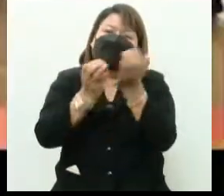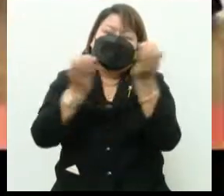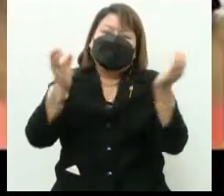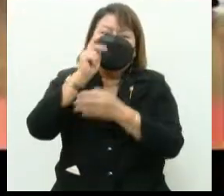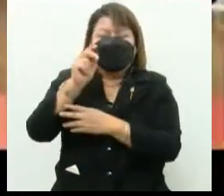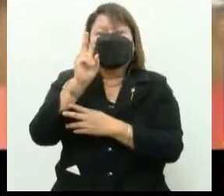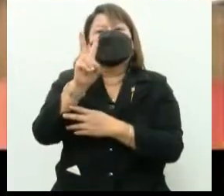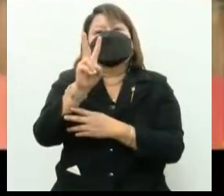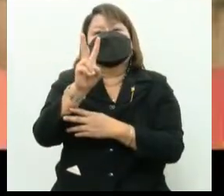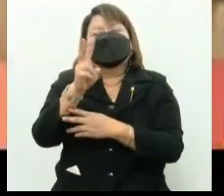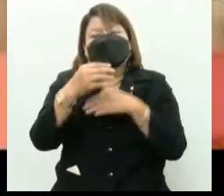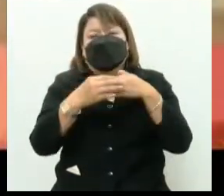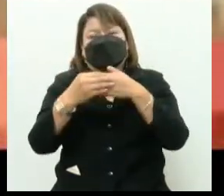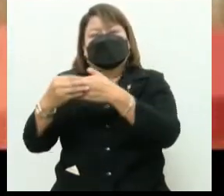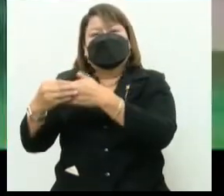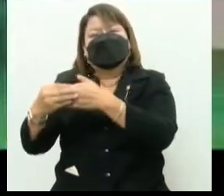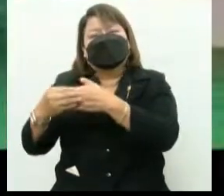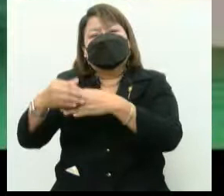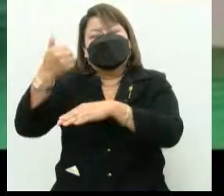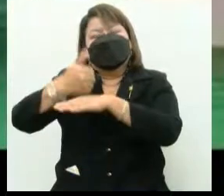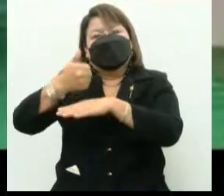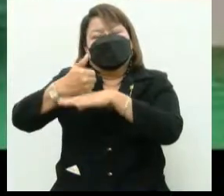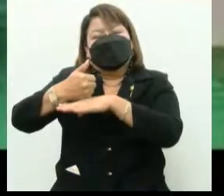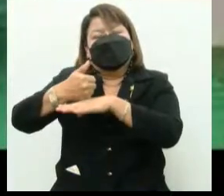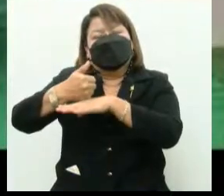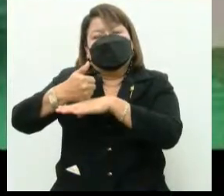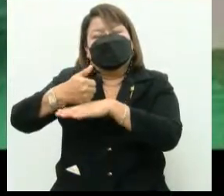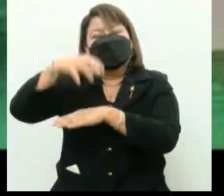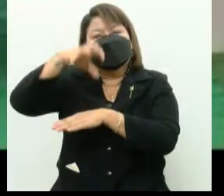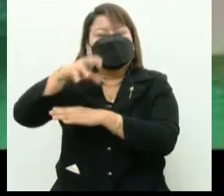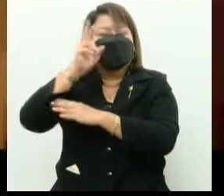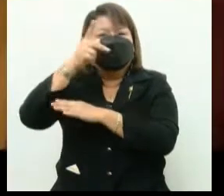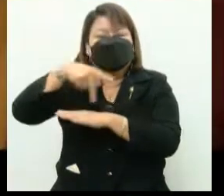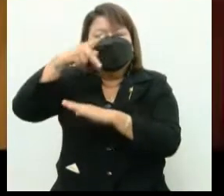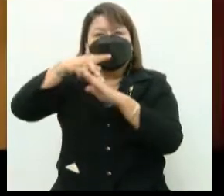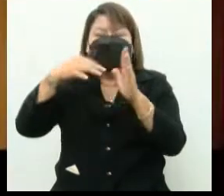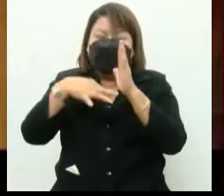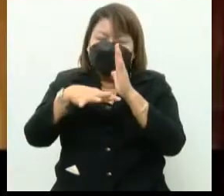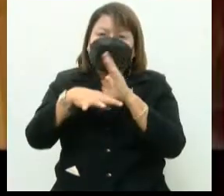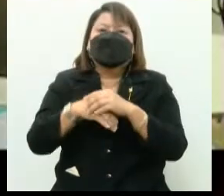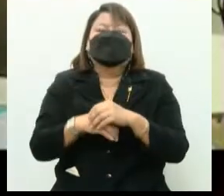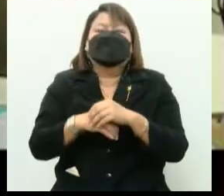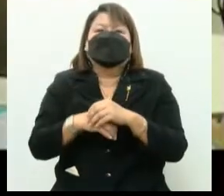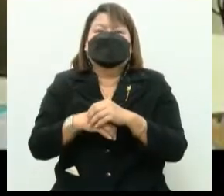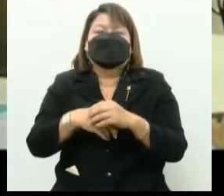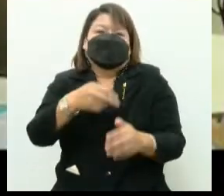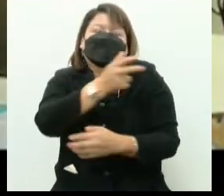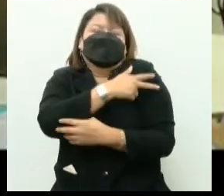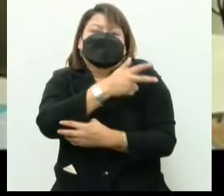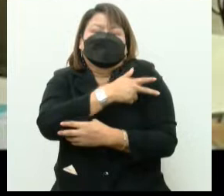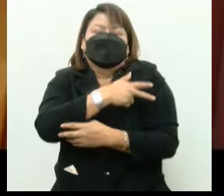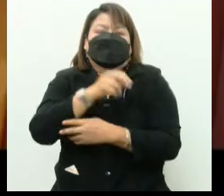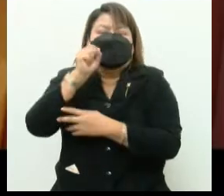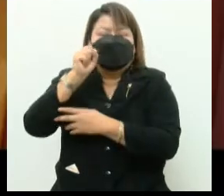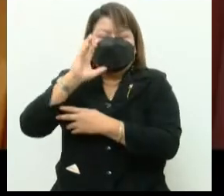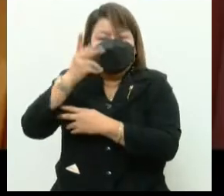ต2นำโดยนายสุรทินทิพย์อักษรผู้อำนวยการสำนักงานเขตพื้นที่การศึกษาดร.สุชาติพงษ์ทรงท